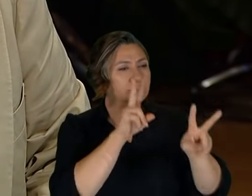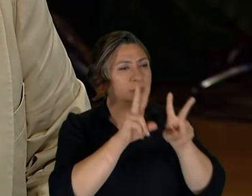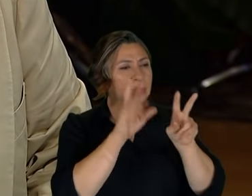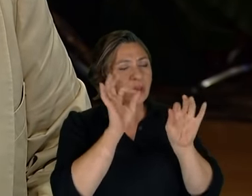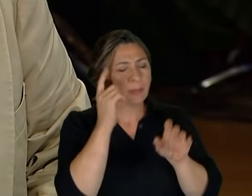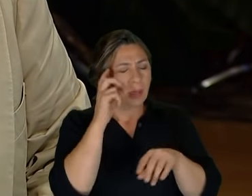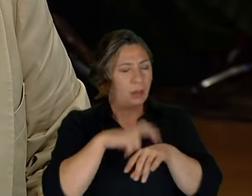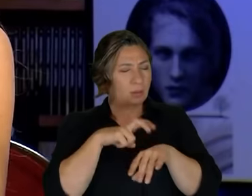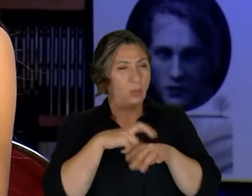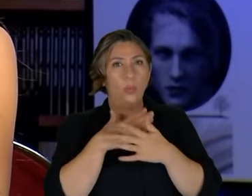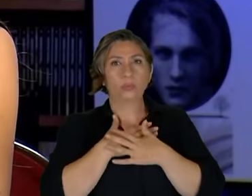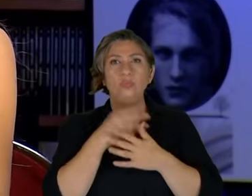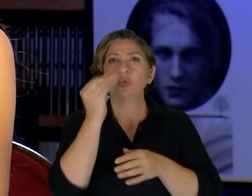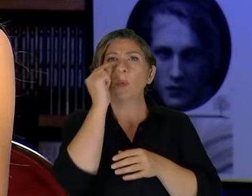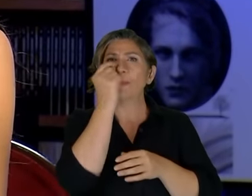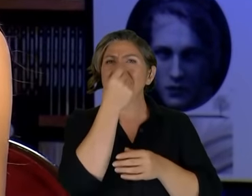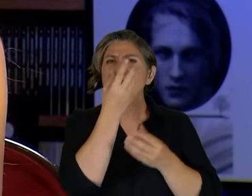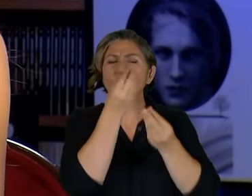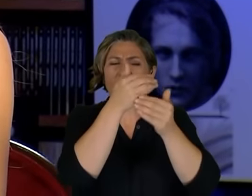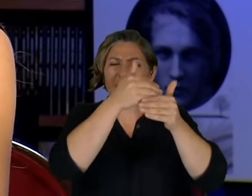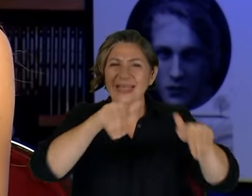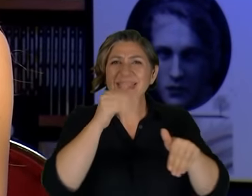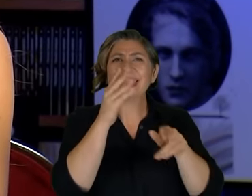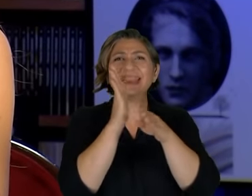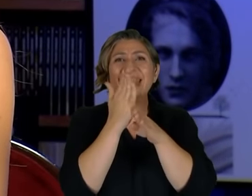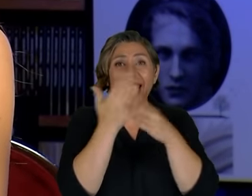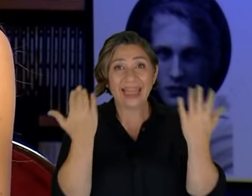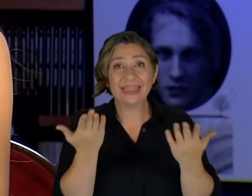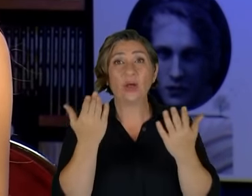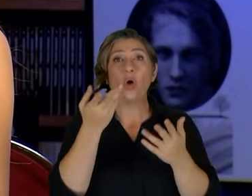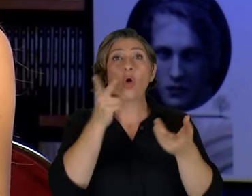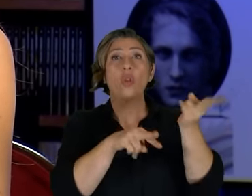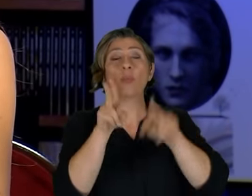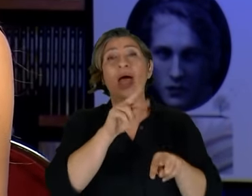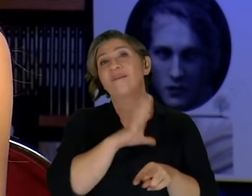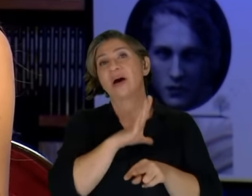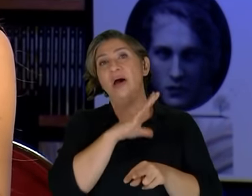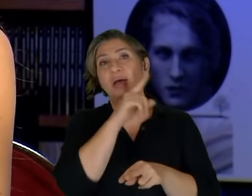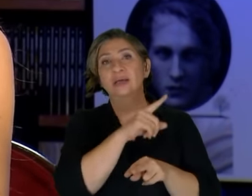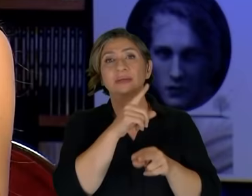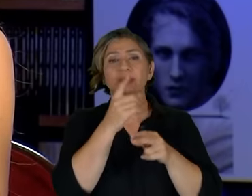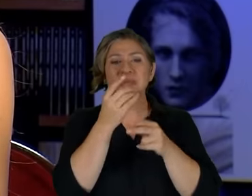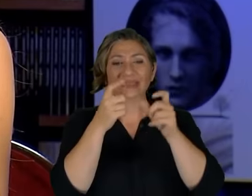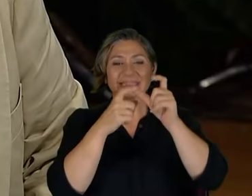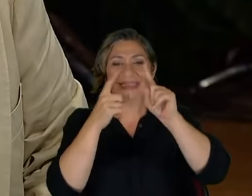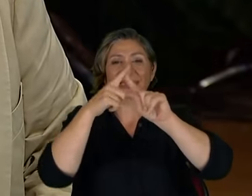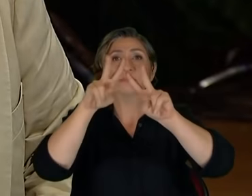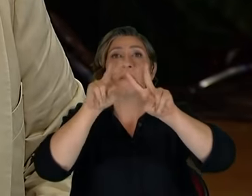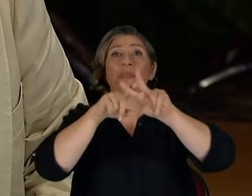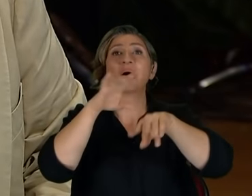sürekli hatırlıyorum. Çok basit ve önlenebilecek nedenlerden ölümler yaşanıyor. İşte sıtma